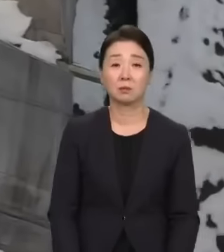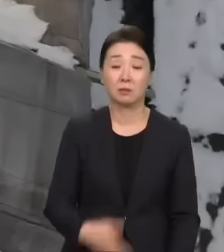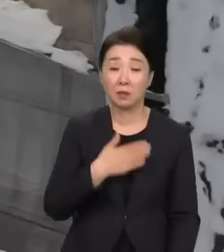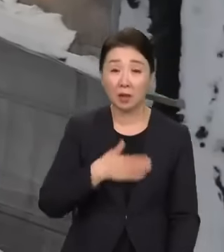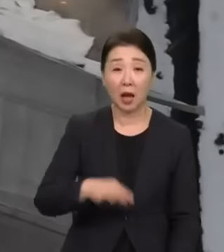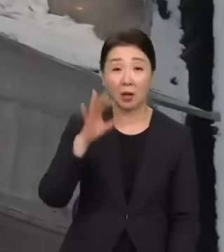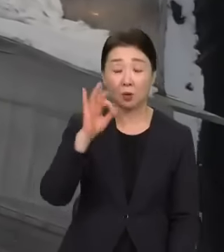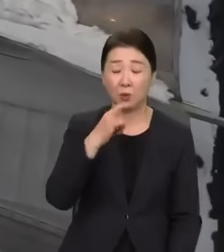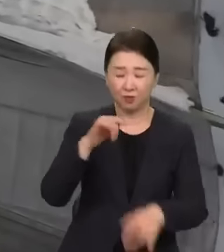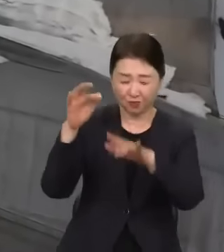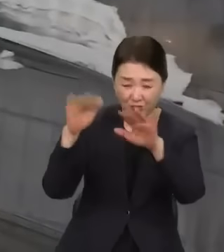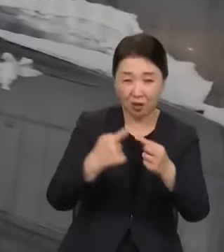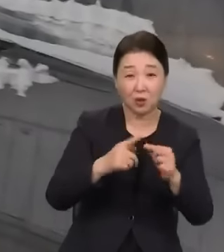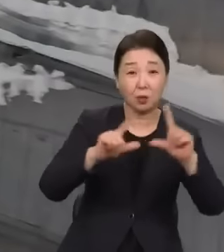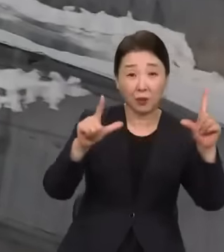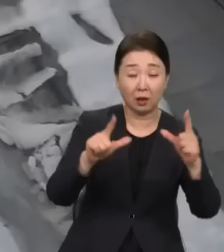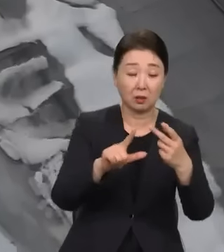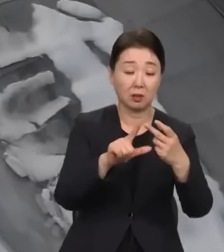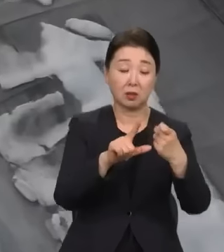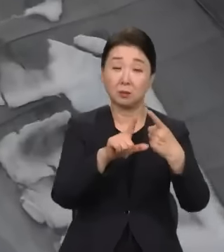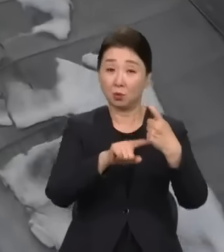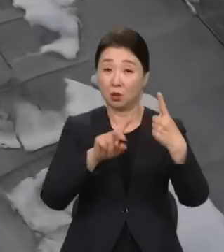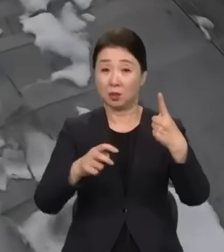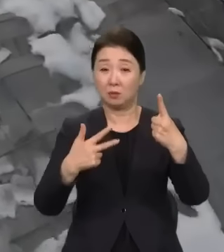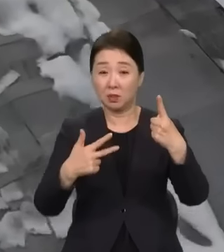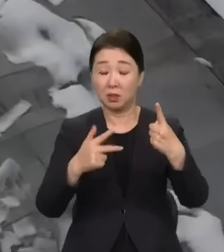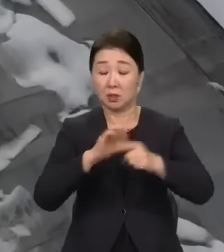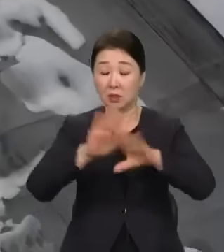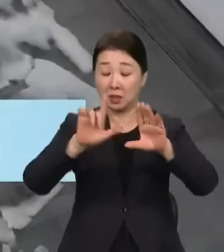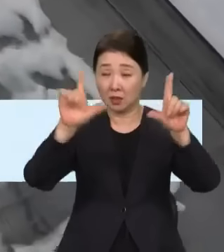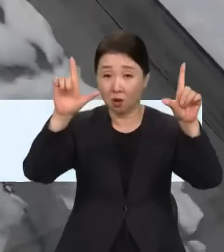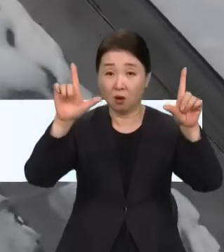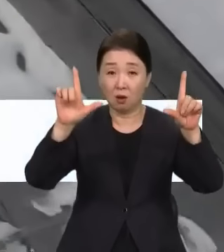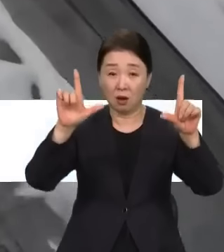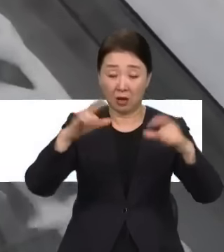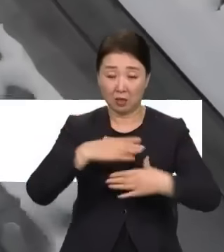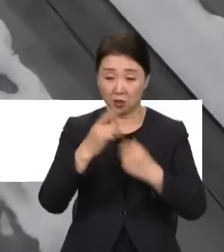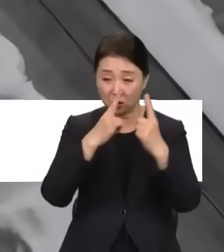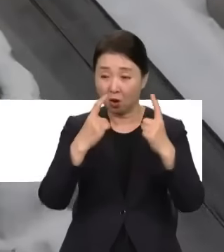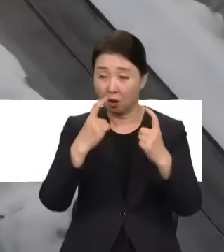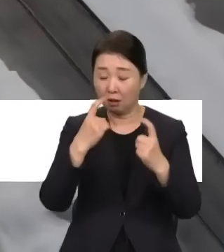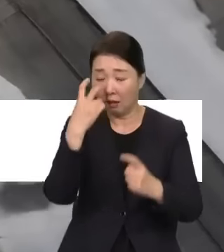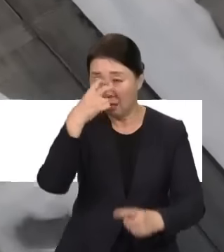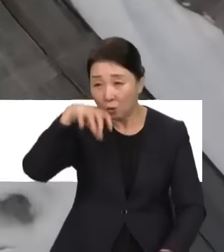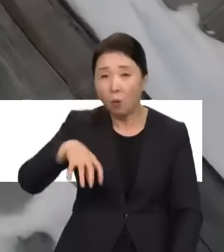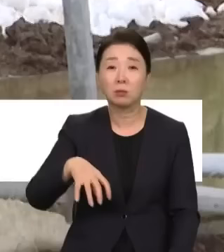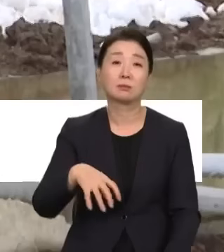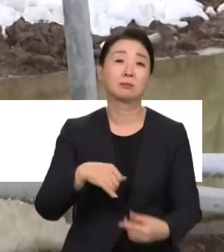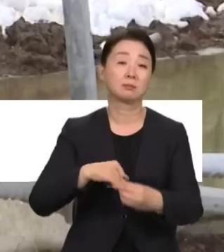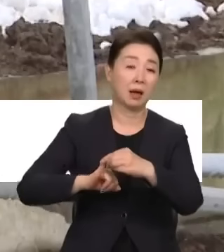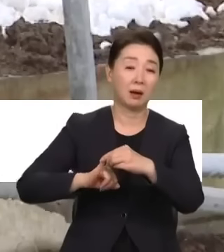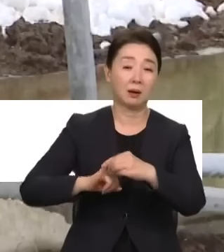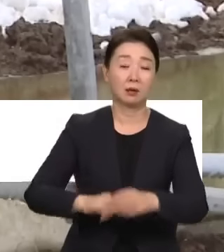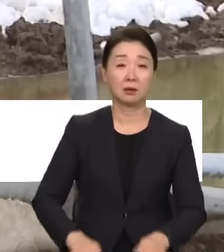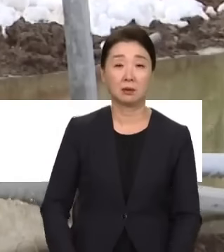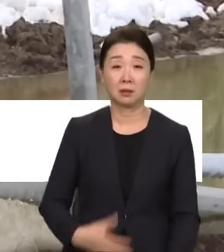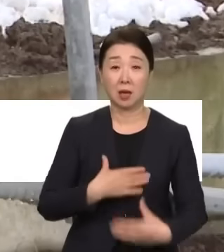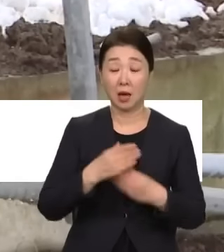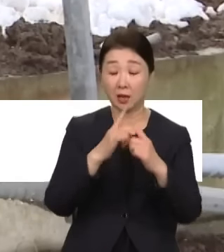보니 폭설 첫날인 지난달 27일 기상청의 안성 지역 측정소에서 장애가 발생했습니다.